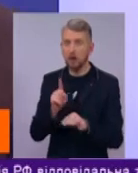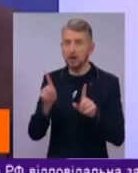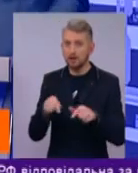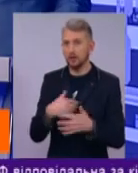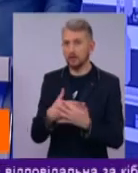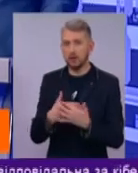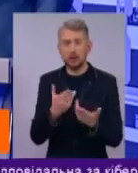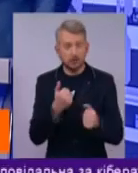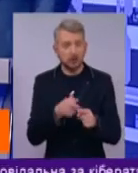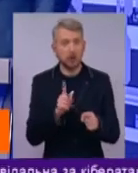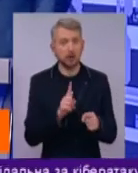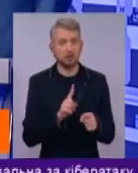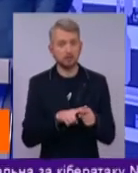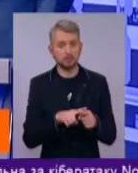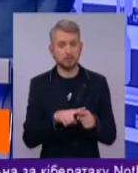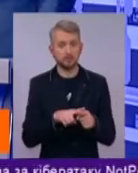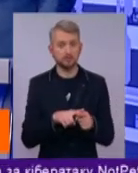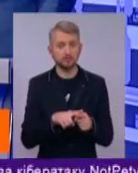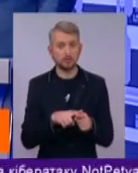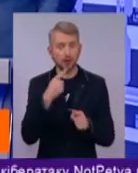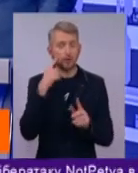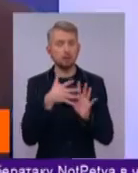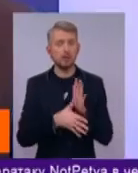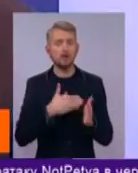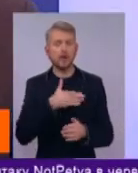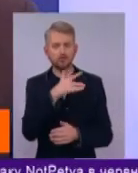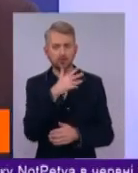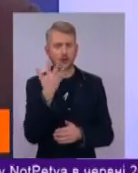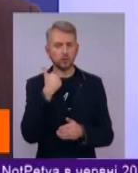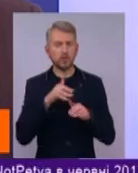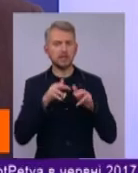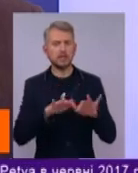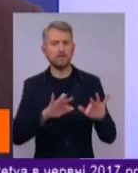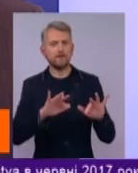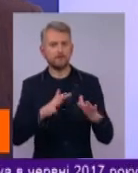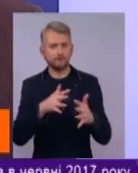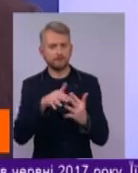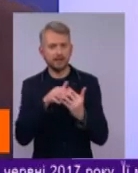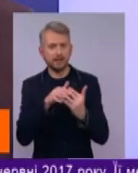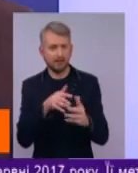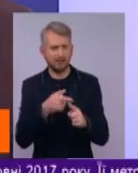здавалося. Абсолютно. Це дуже, розумієте, в наш час, коли йде війна, це дуже якось нелогічно.